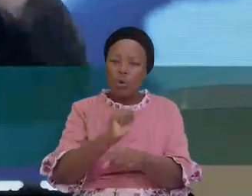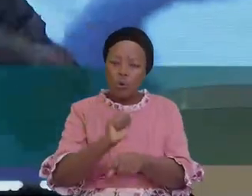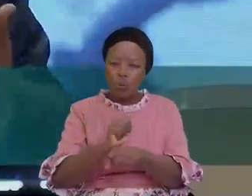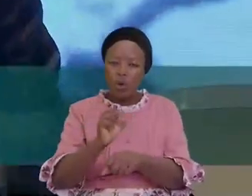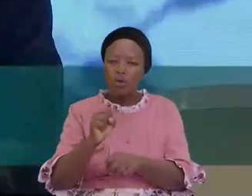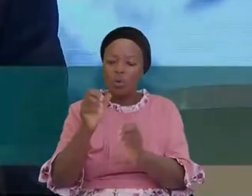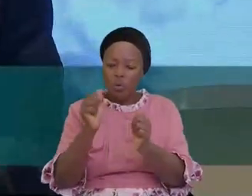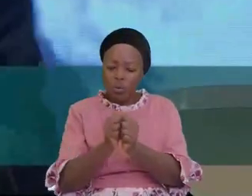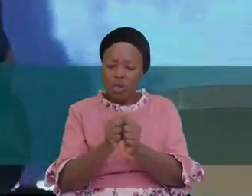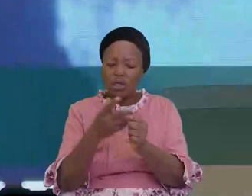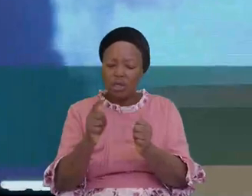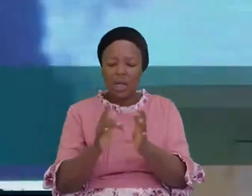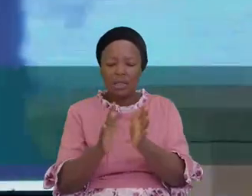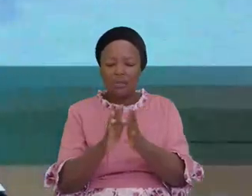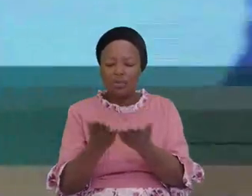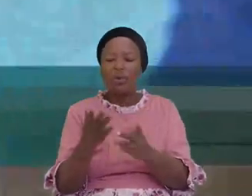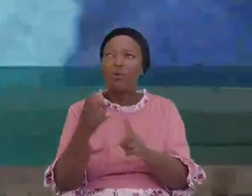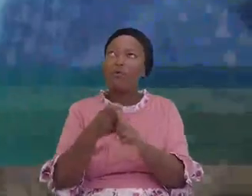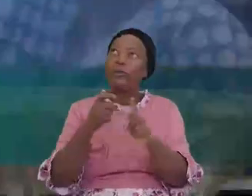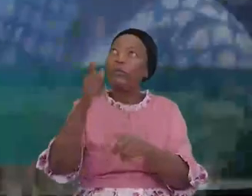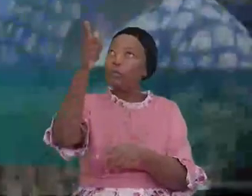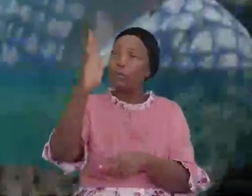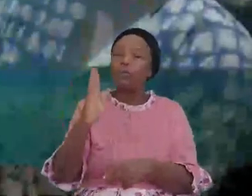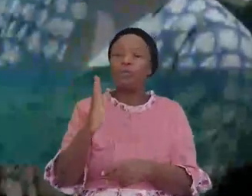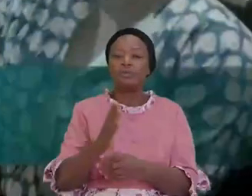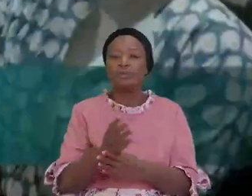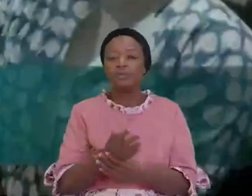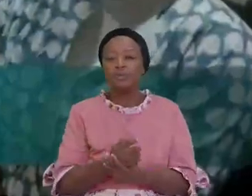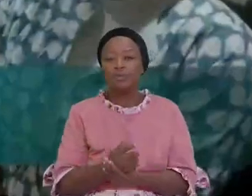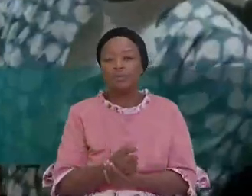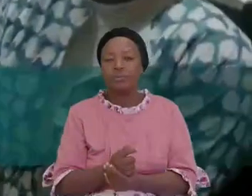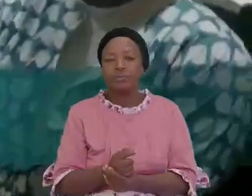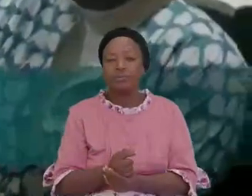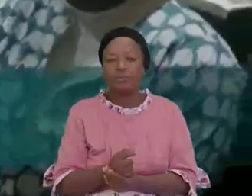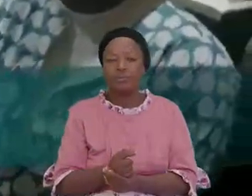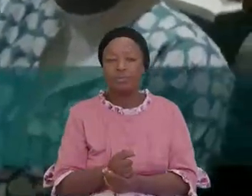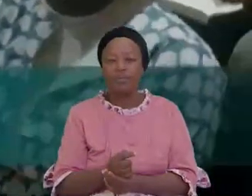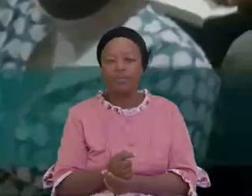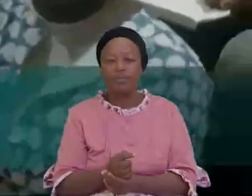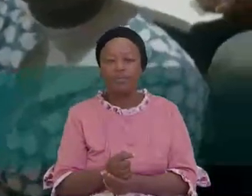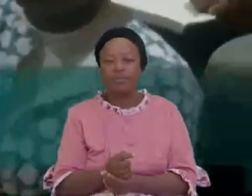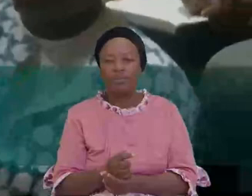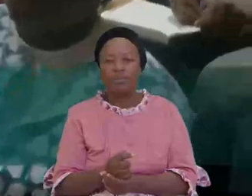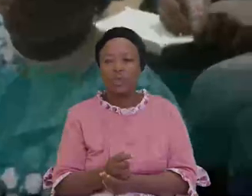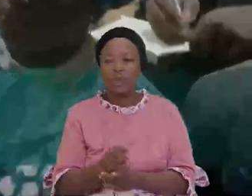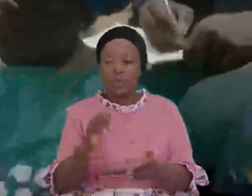L'esprit de Dieu agit avec les écritures venant de Dieu.